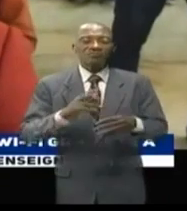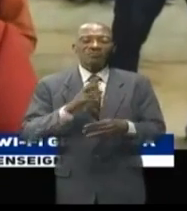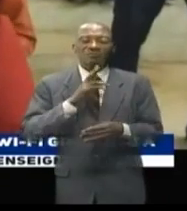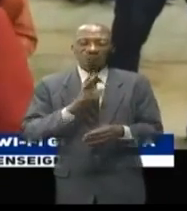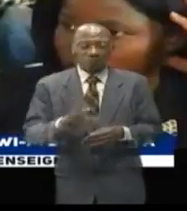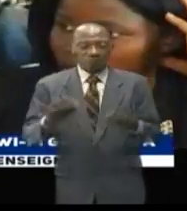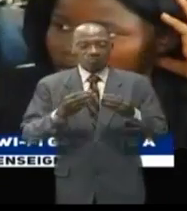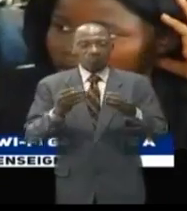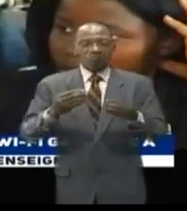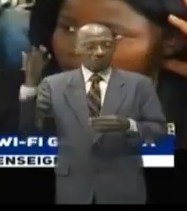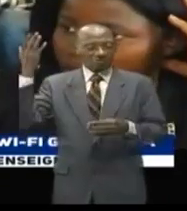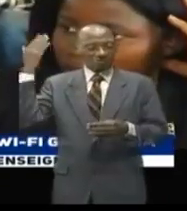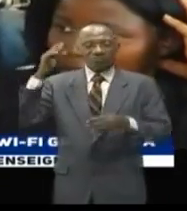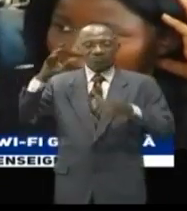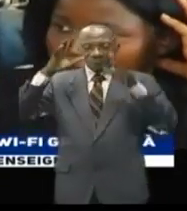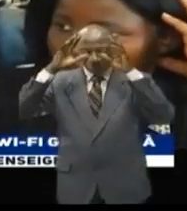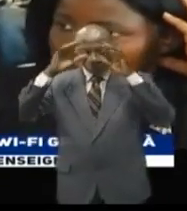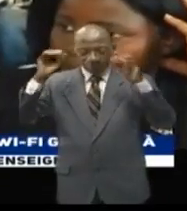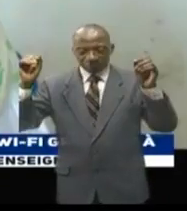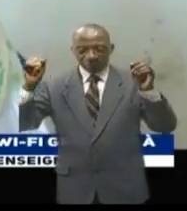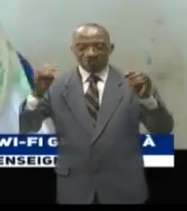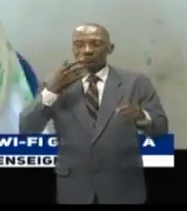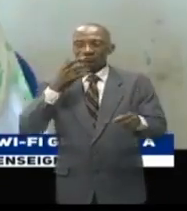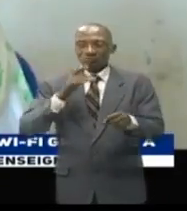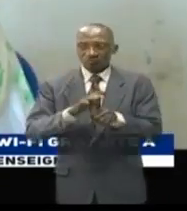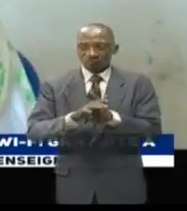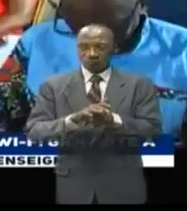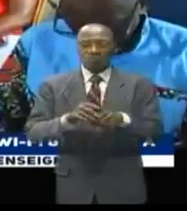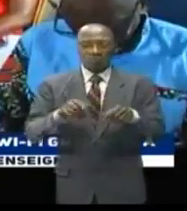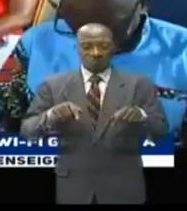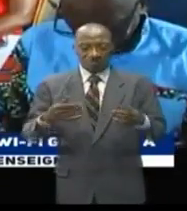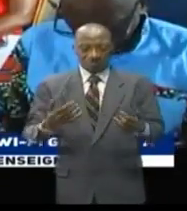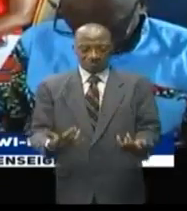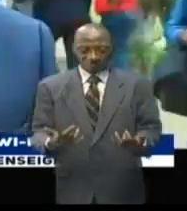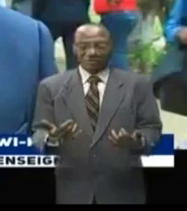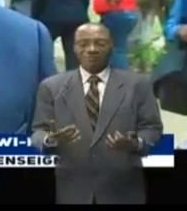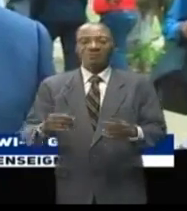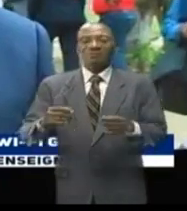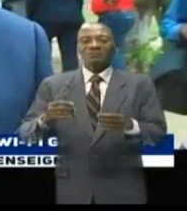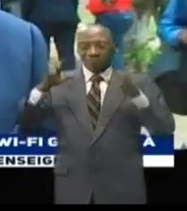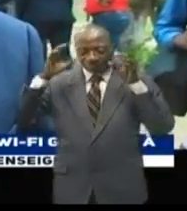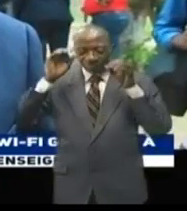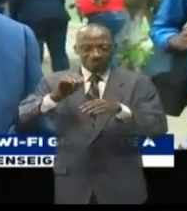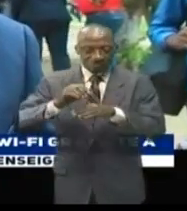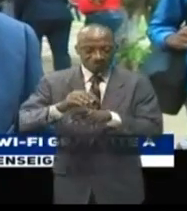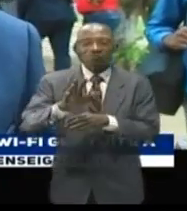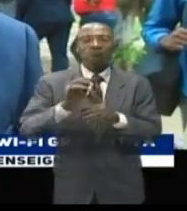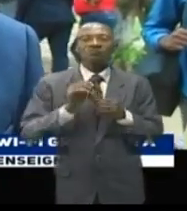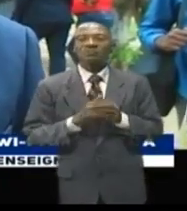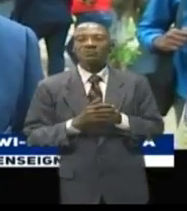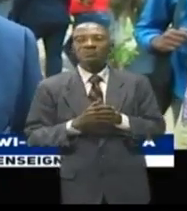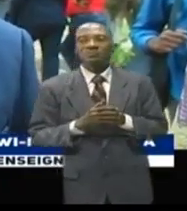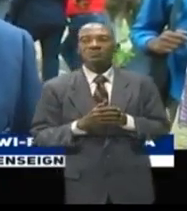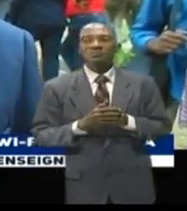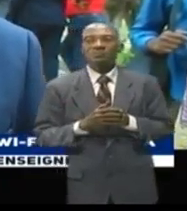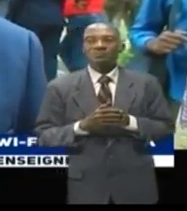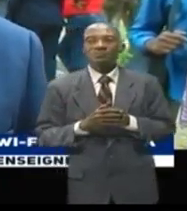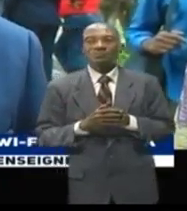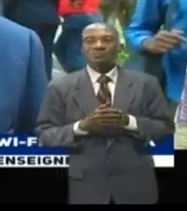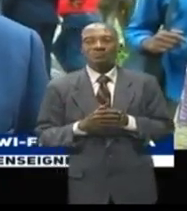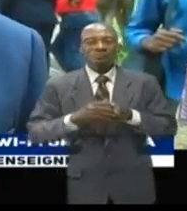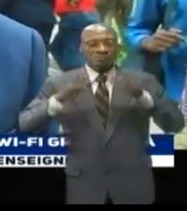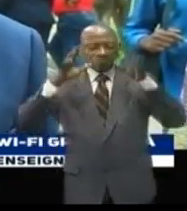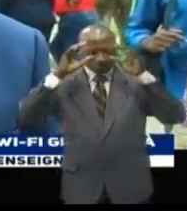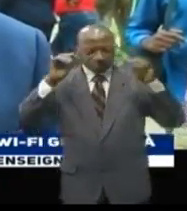de la République visant à octroyer l'internet gratuit aux étudiants congolais le wifi gratuit promis par le Président